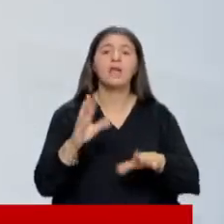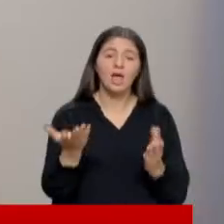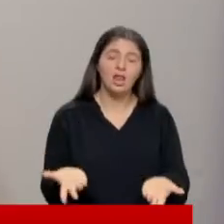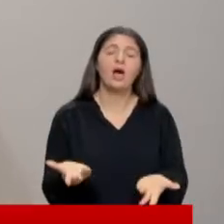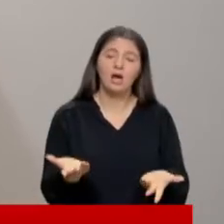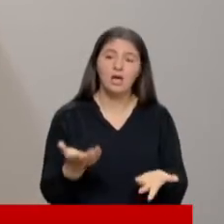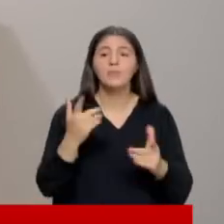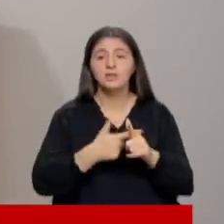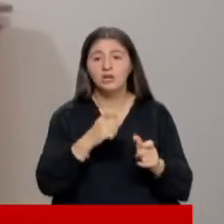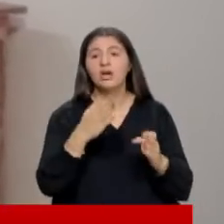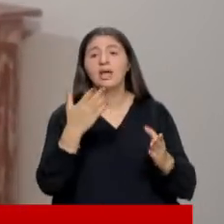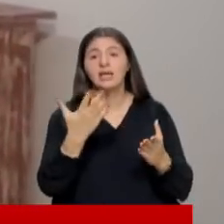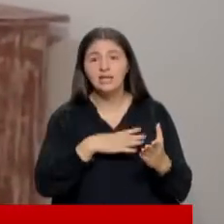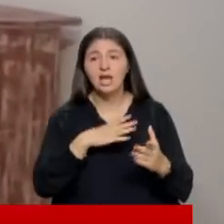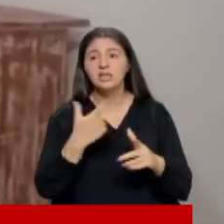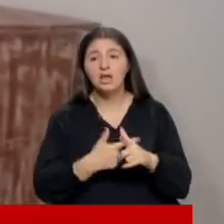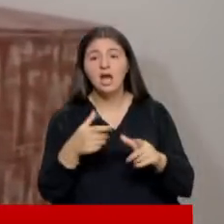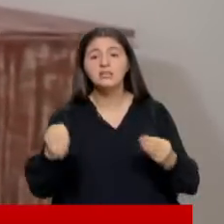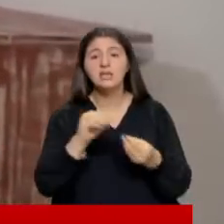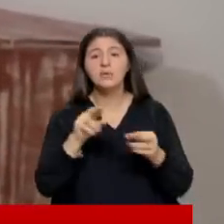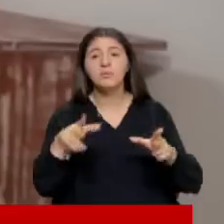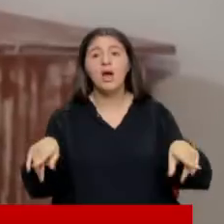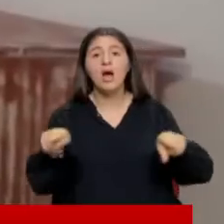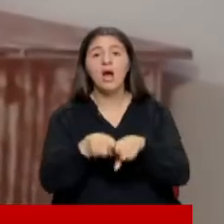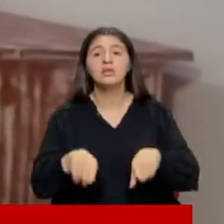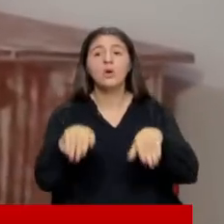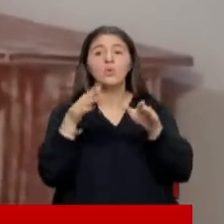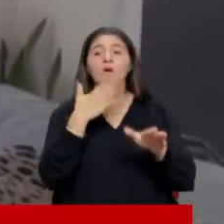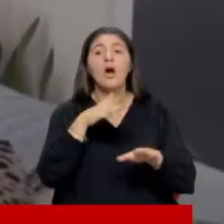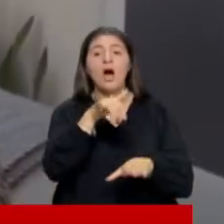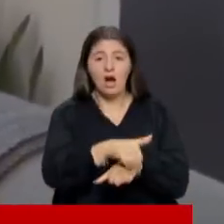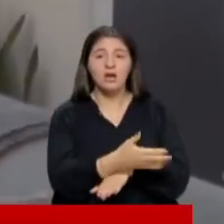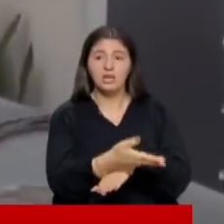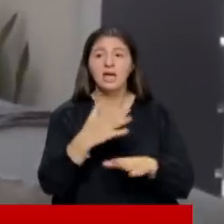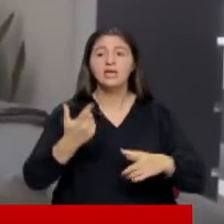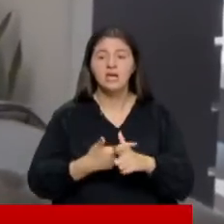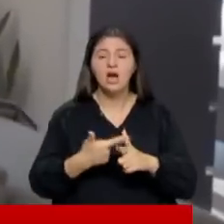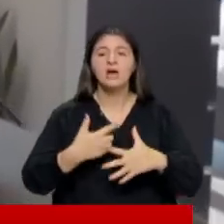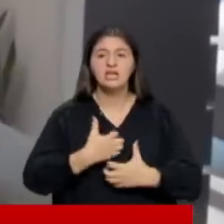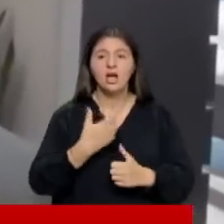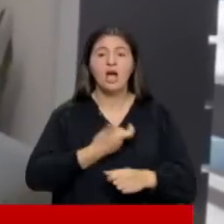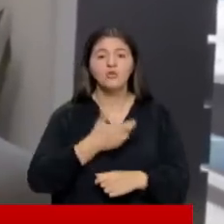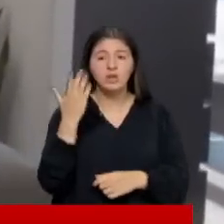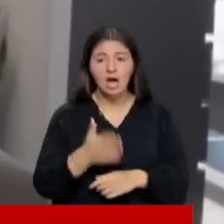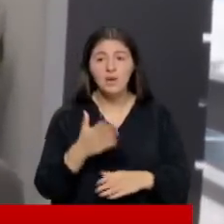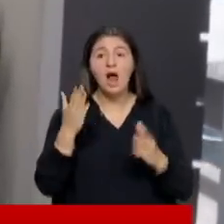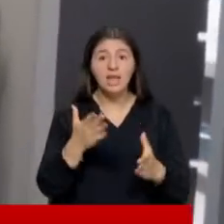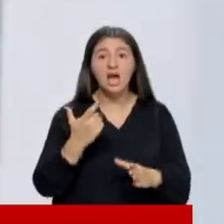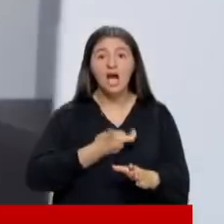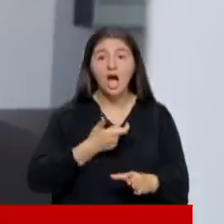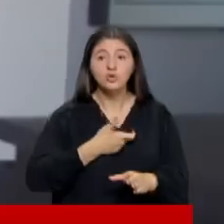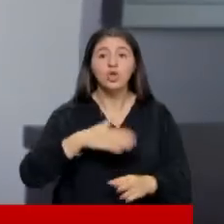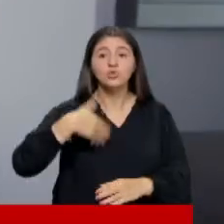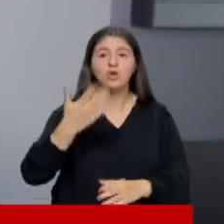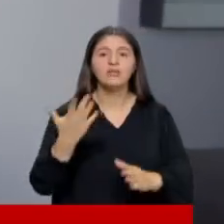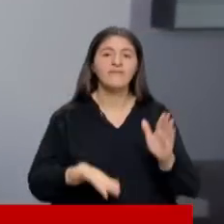kiracının ise geliri istenen kira zammı kadar artmıyor o da haklı kira krizi kanuna rağmen Hatta kanundan